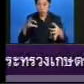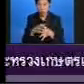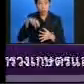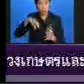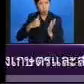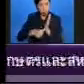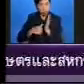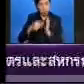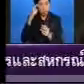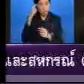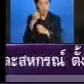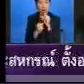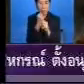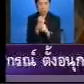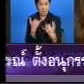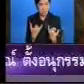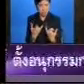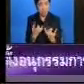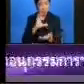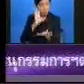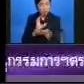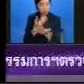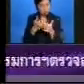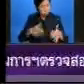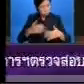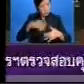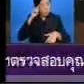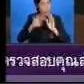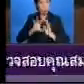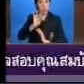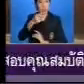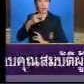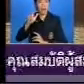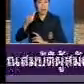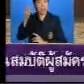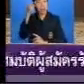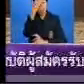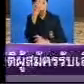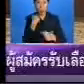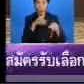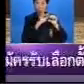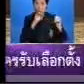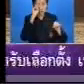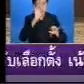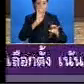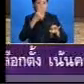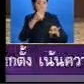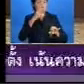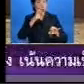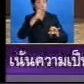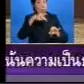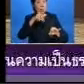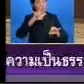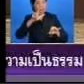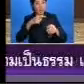จะจัดเก็บรายได้ในปีงบประมาณนี้ประมาณ 80,000 ล้านบาทซึ่งสูงกว่าประมาณการใหม่ที่อยู่ที่ 76,500 ล้านบาทซึ่งเกิด